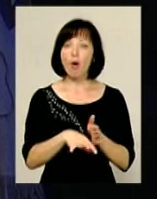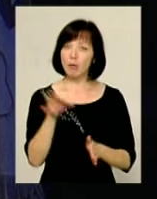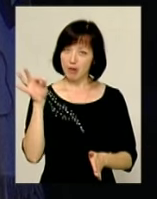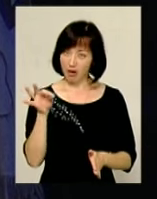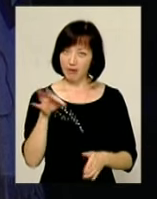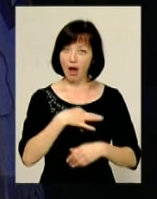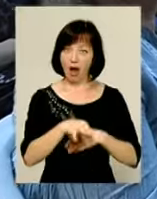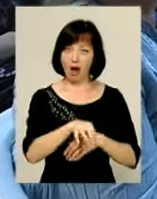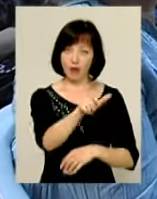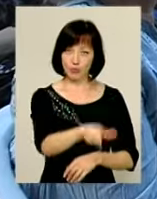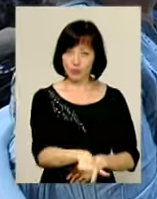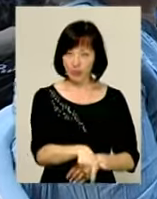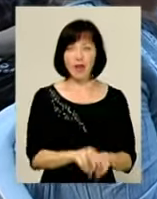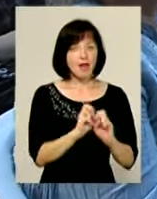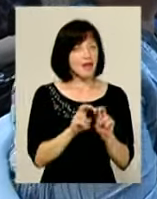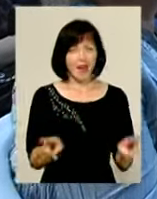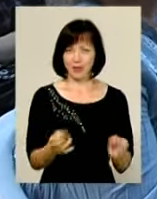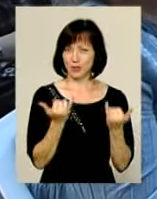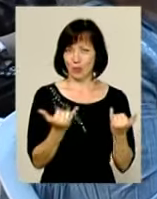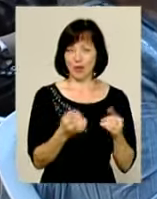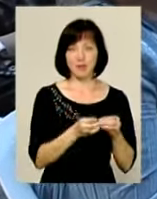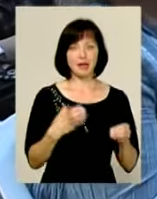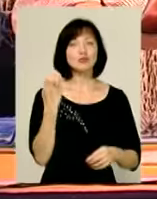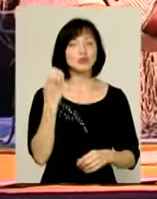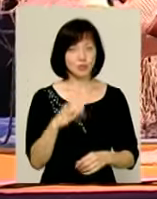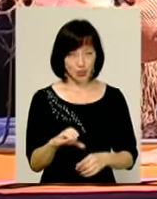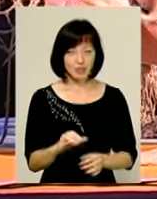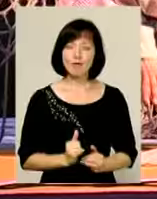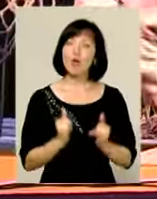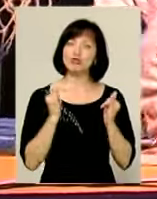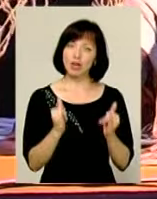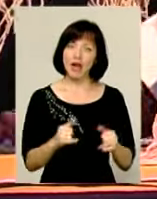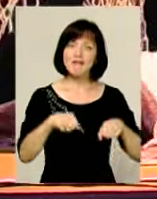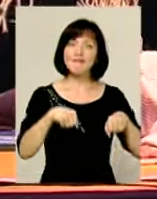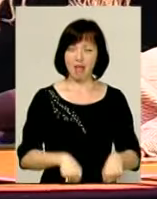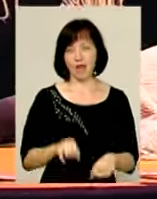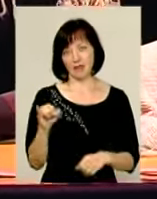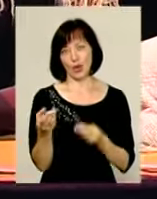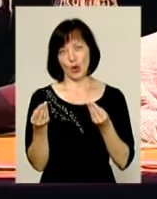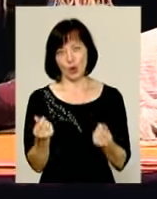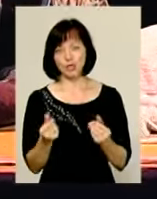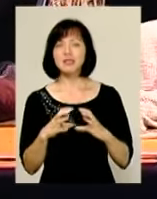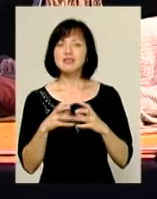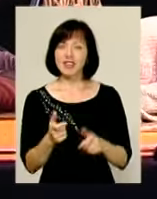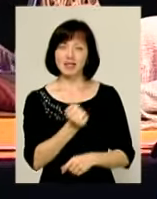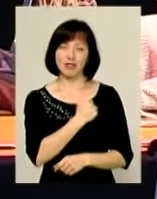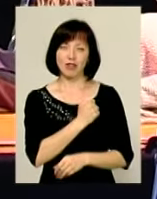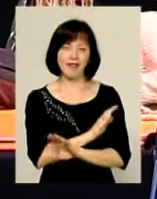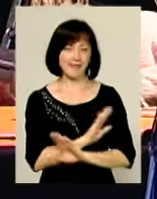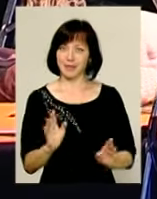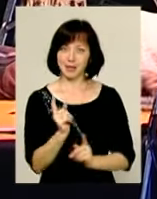перевагу катові. Як і сьогодні у X столітті в пошані влада і гроші. Світ, на жаль, не